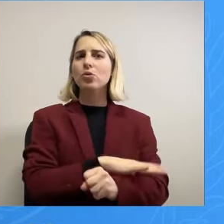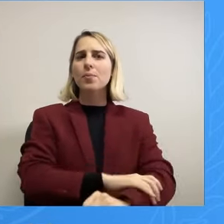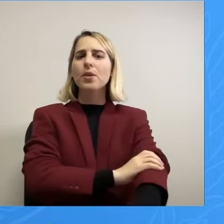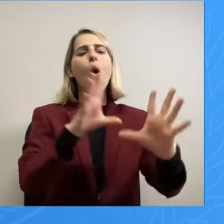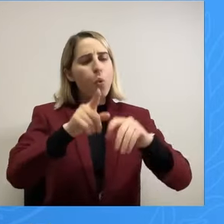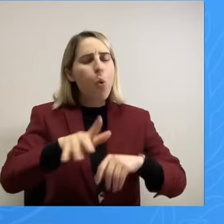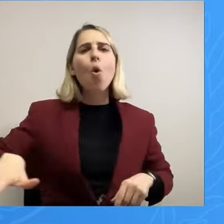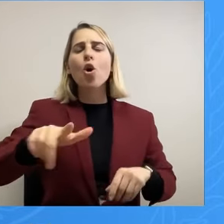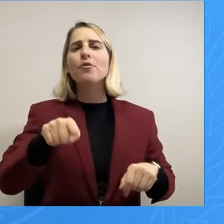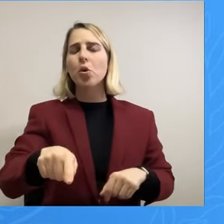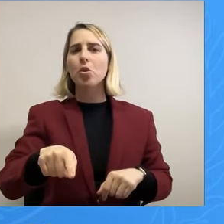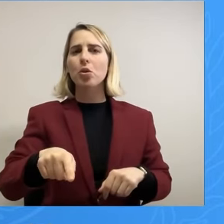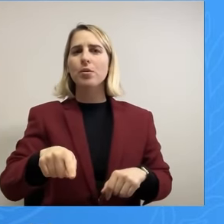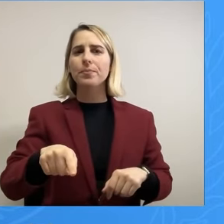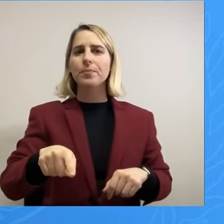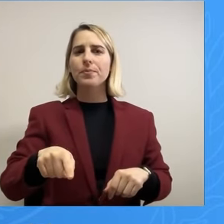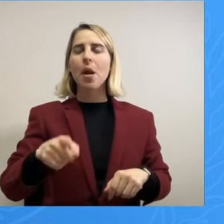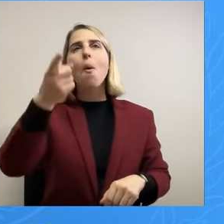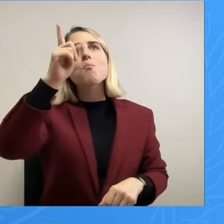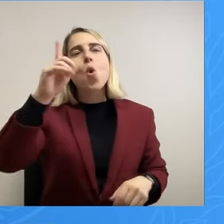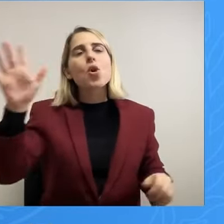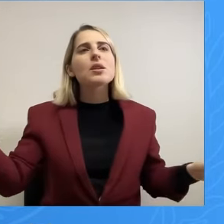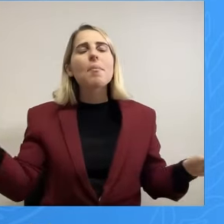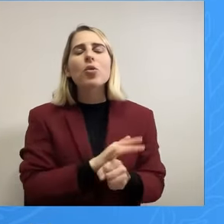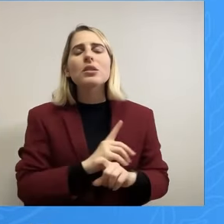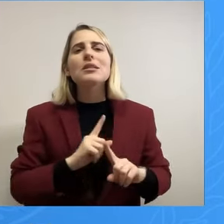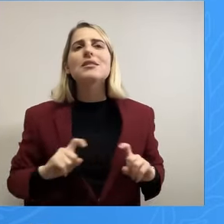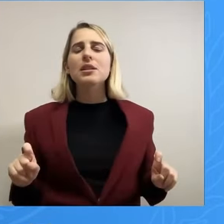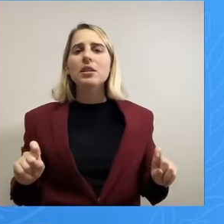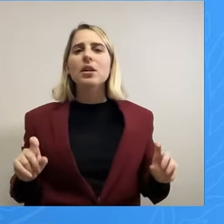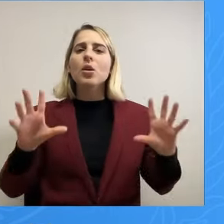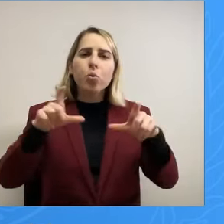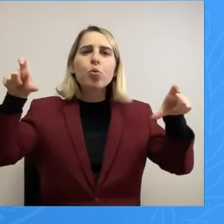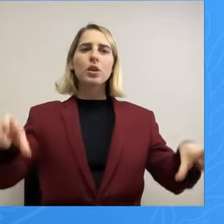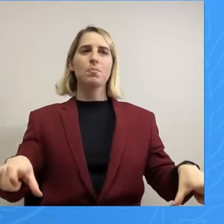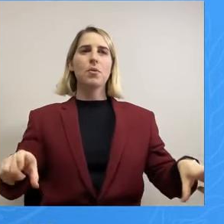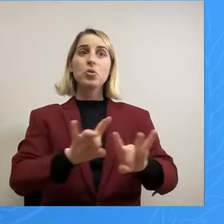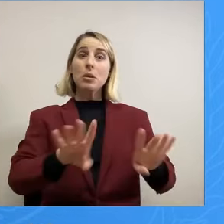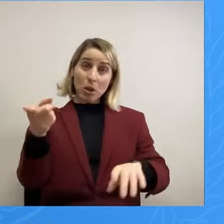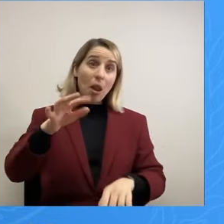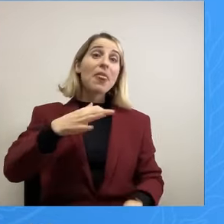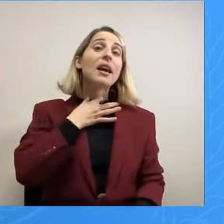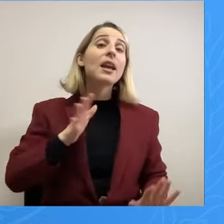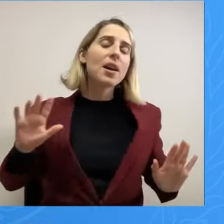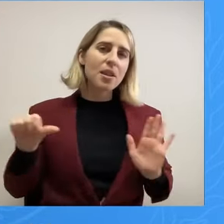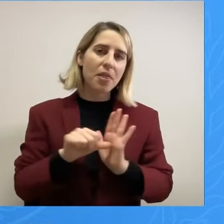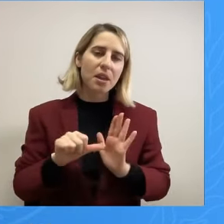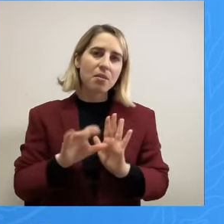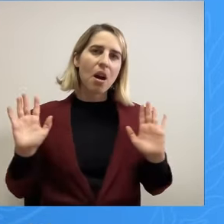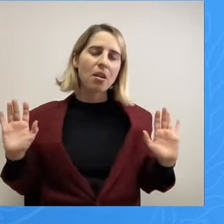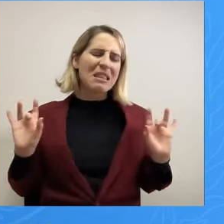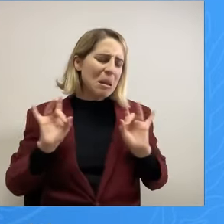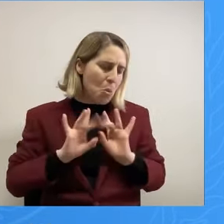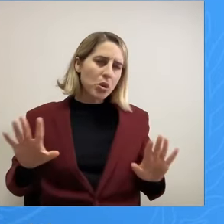χώρο. Οι μόνες απαλλατριώσεις είναι για το γήπεδο. Καμιά άλλη απαλλατριώση σε όλη την